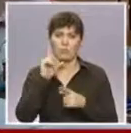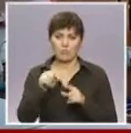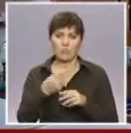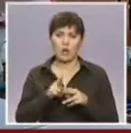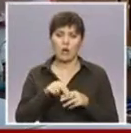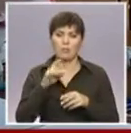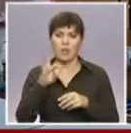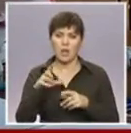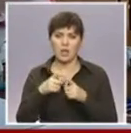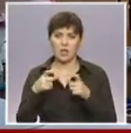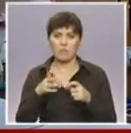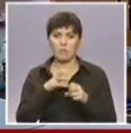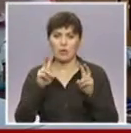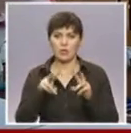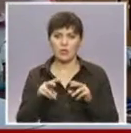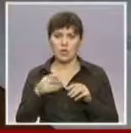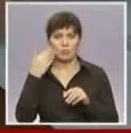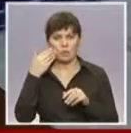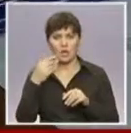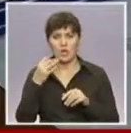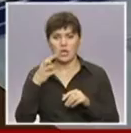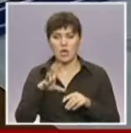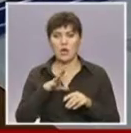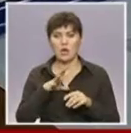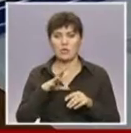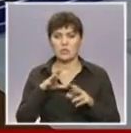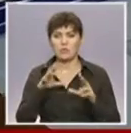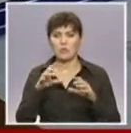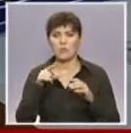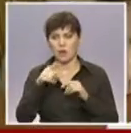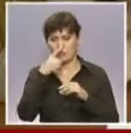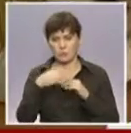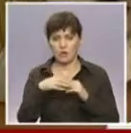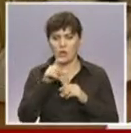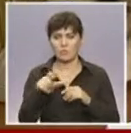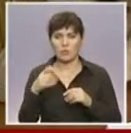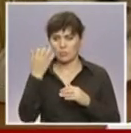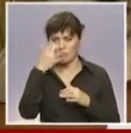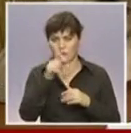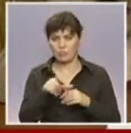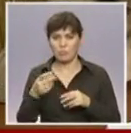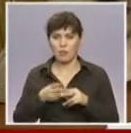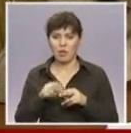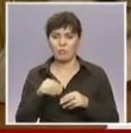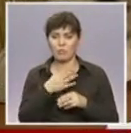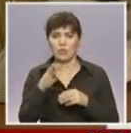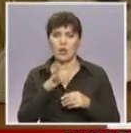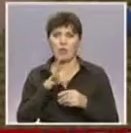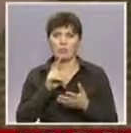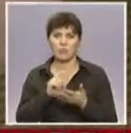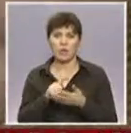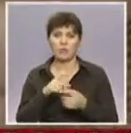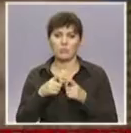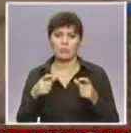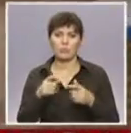Оларға Брайль қарпымен жасалған арнайы оңай картасы беріледі. Қалада 1000-ға жуық нашар көретін және зағип адам бар. Қазір олар белсенді түрде